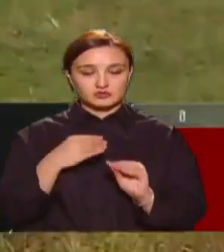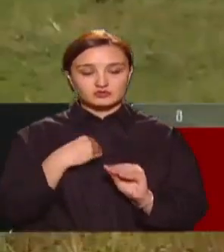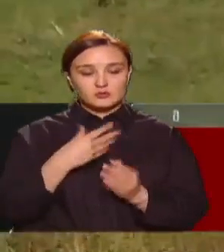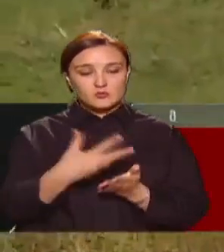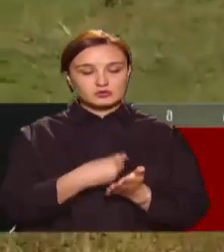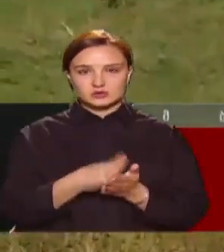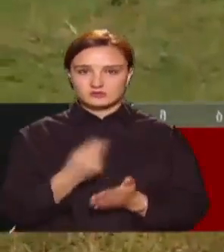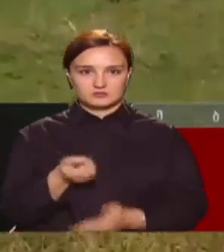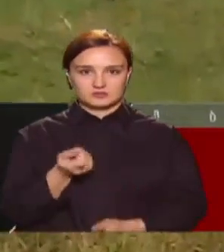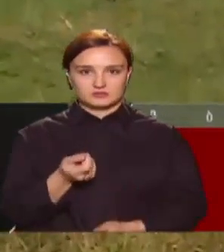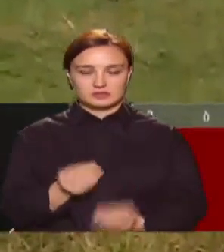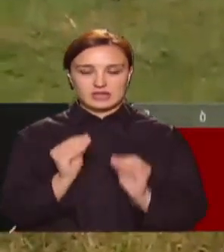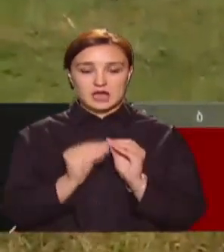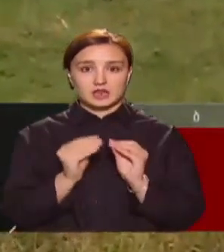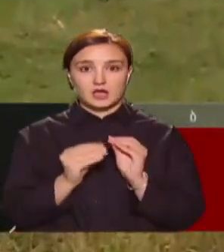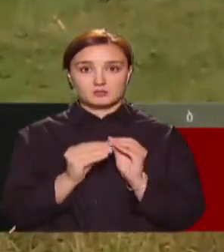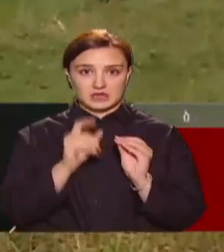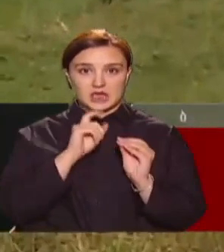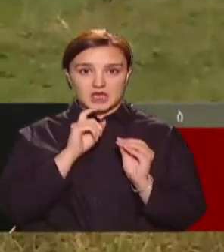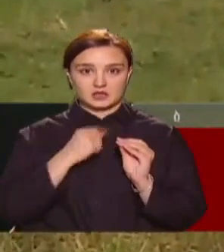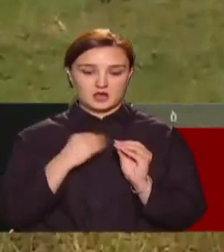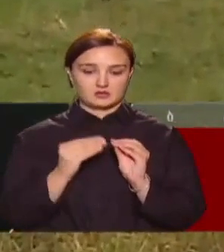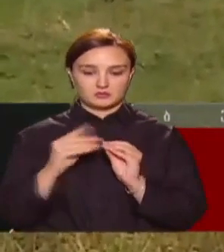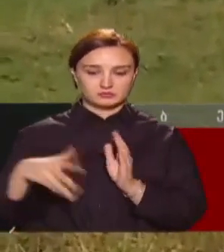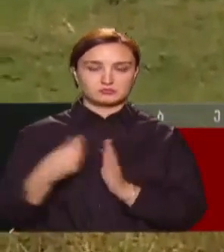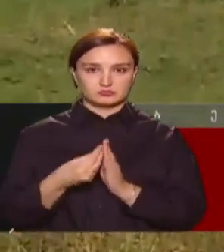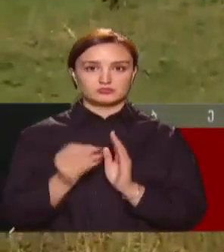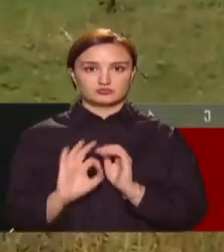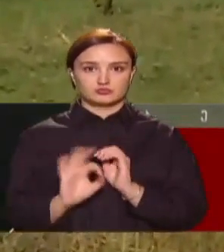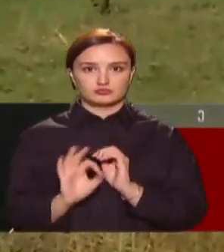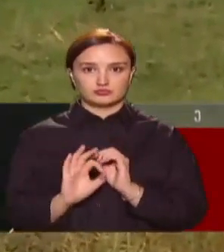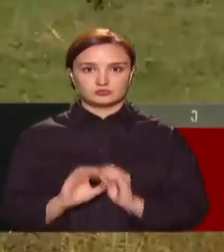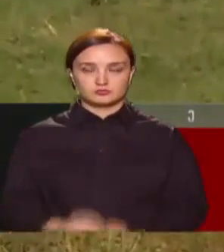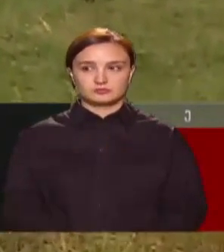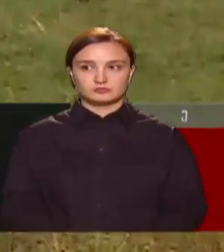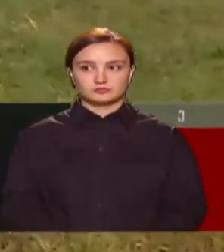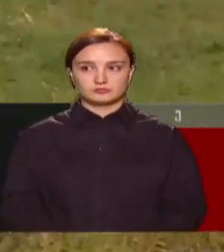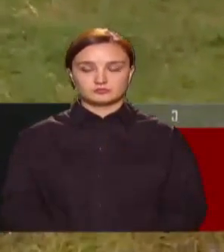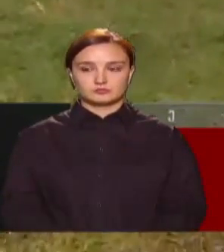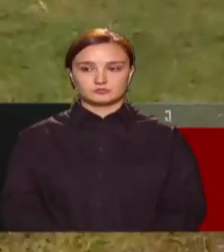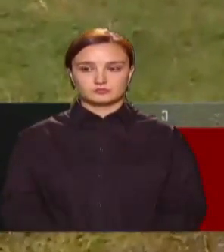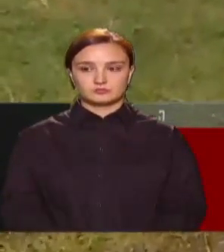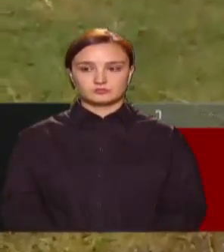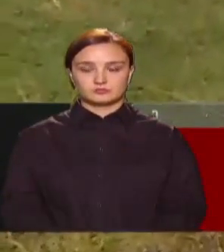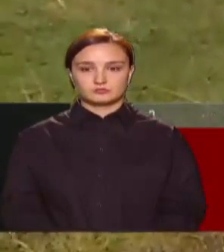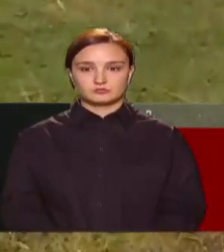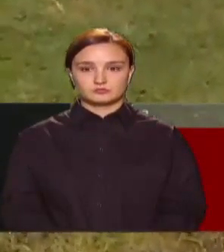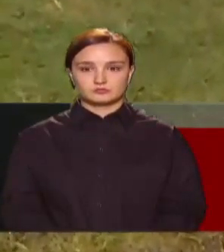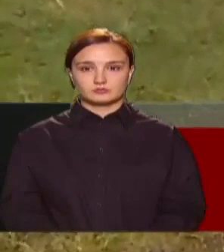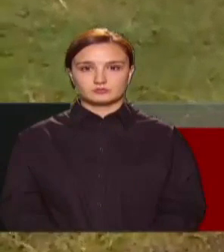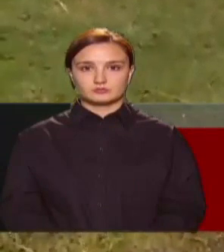იკლებს. პლატი თეთრი ძაღაცა გლეხისთვის. Torim muşer oda hiç yürüsene perikan soyu var.